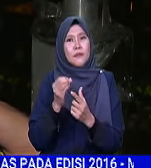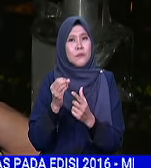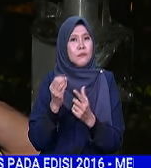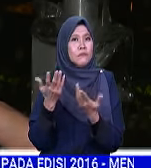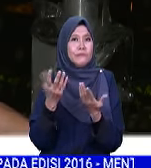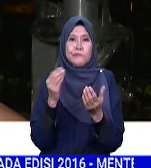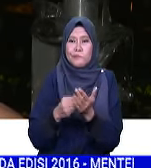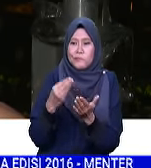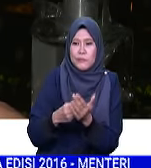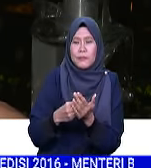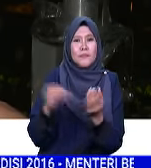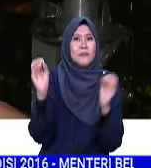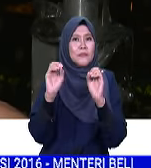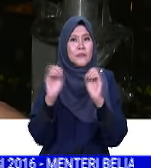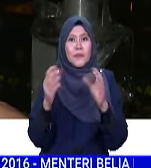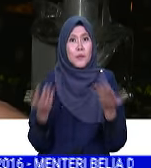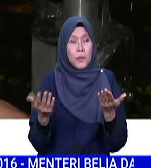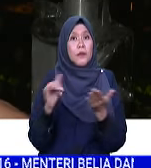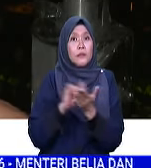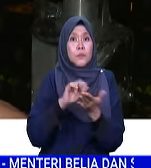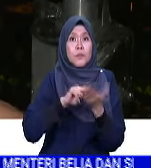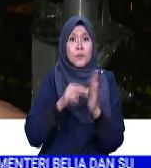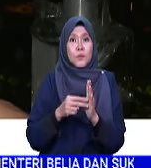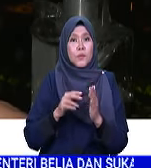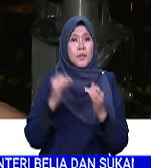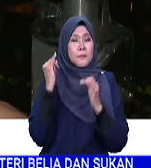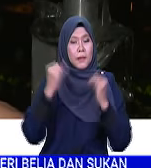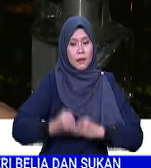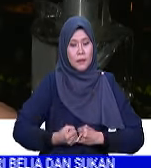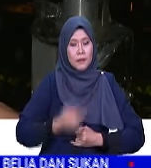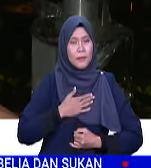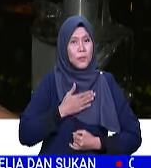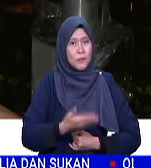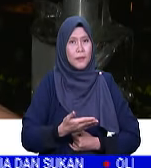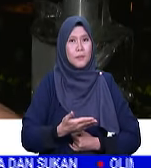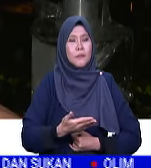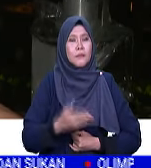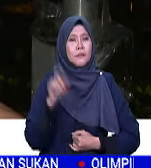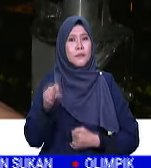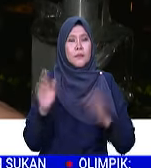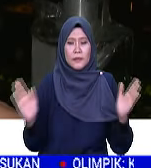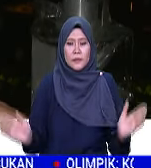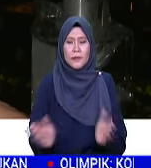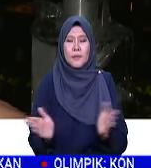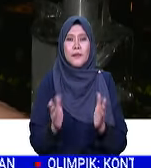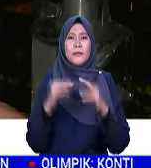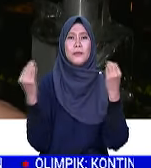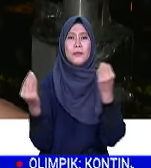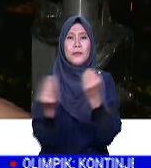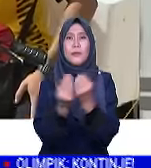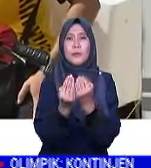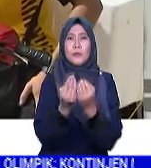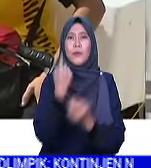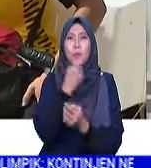pendapatan. Jadi ini juga sebahagian daripada maksud ibadah korban itu sendiri untuk mendorong kita masyarakat khususnya